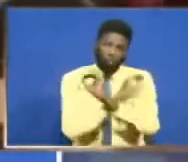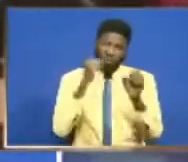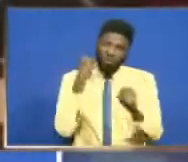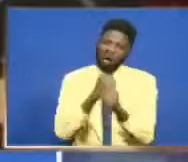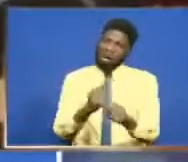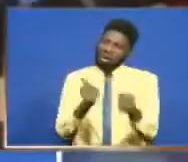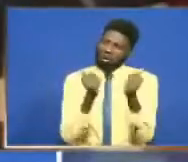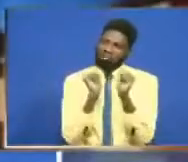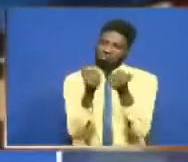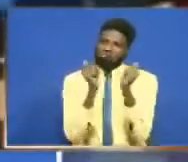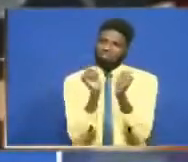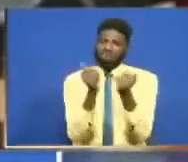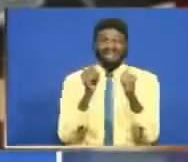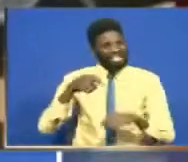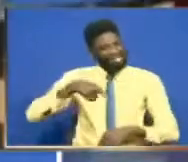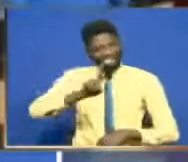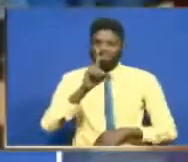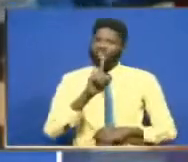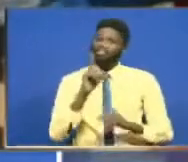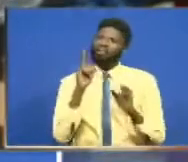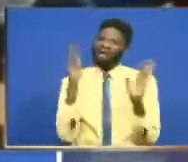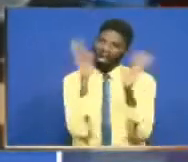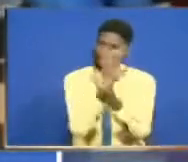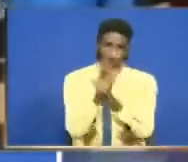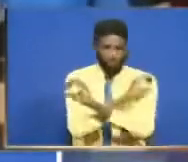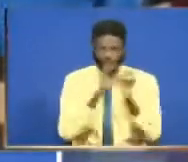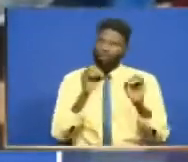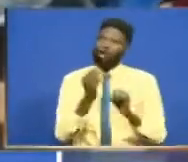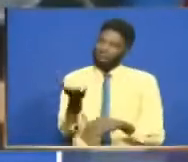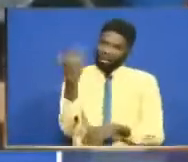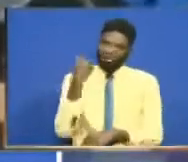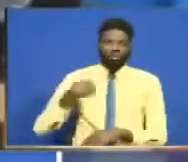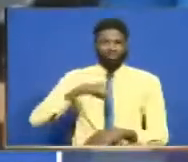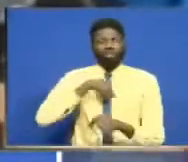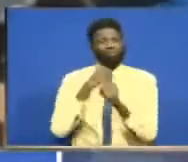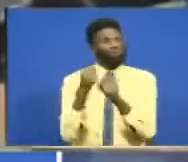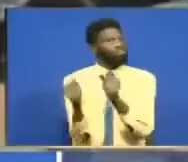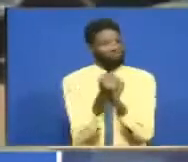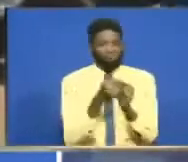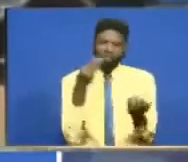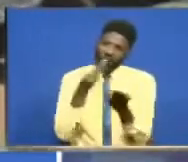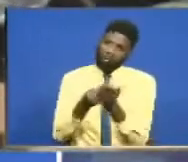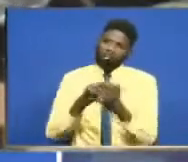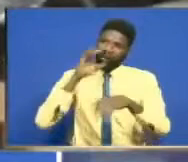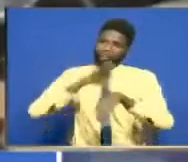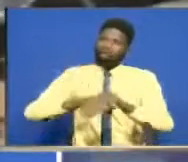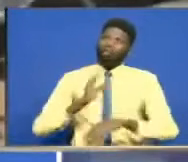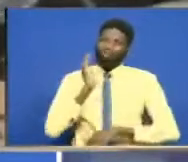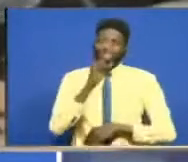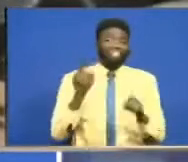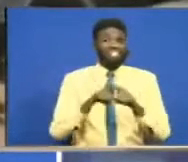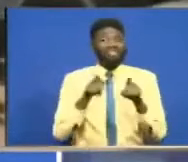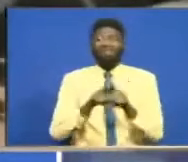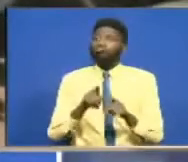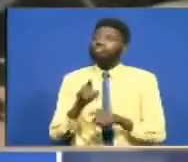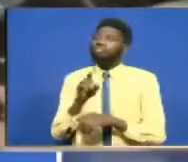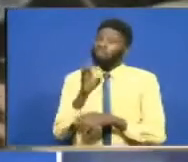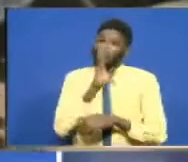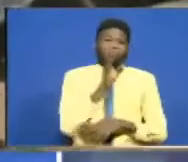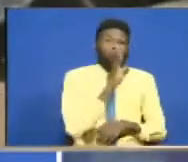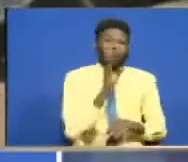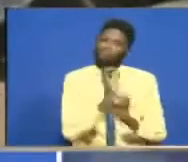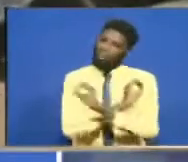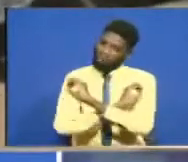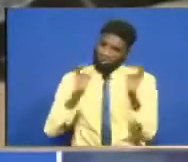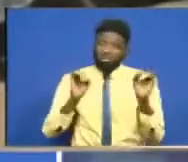Msione mjitokeze tufanye kazi pamoja na mtapata pesa. Mwache kuombaomba hivyo. Hii